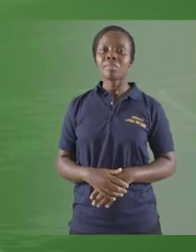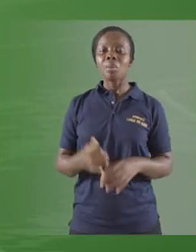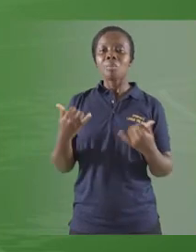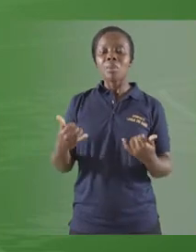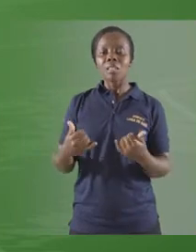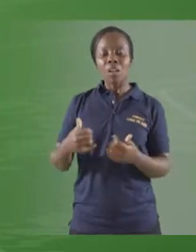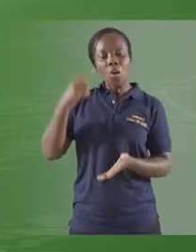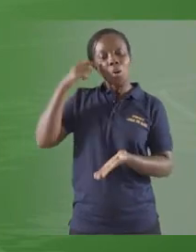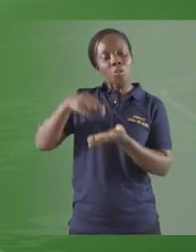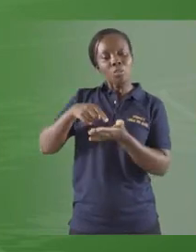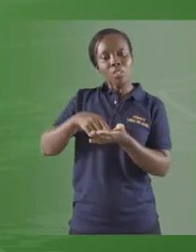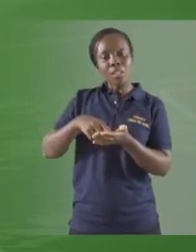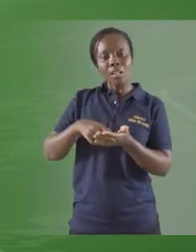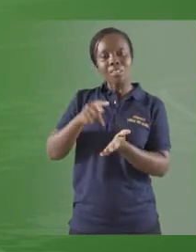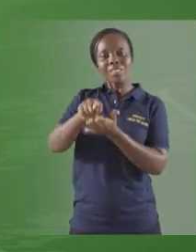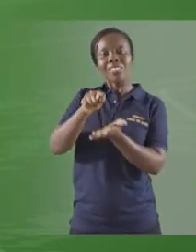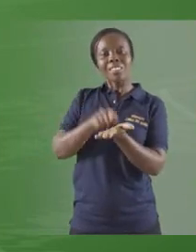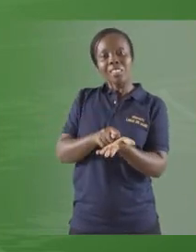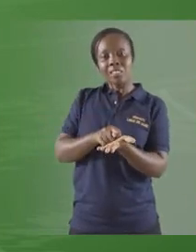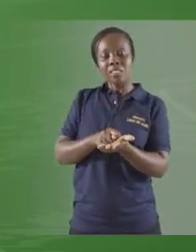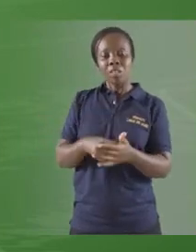problème pouvons-nous poser?